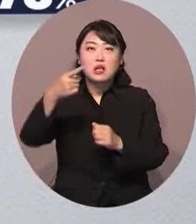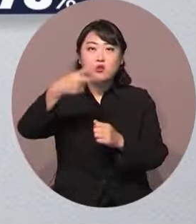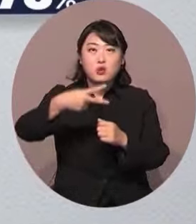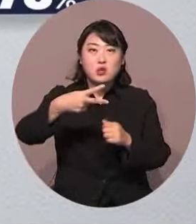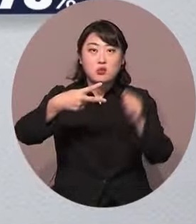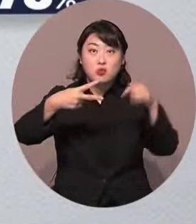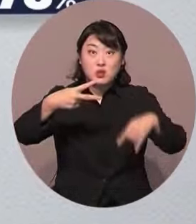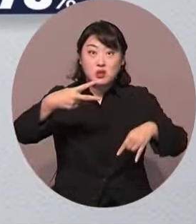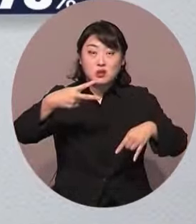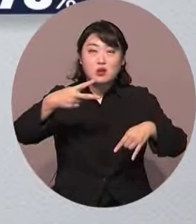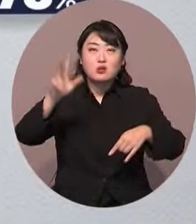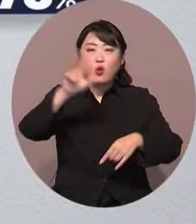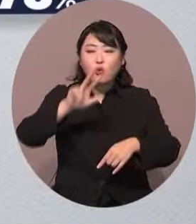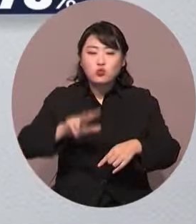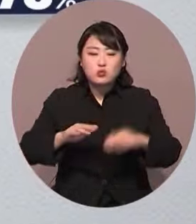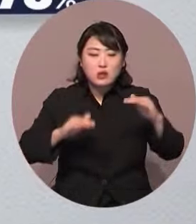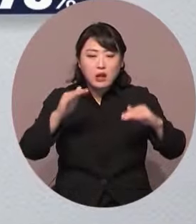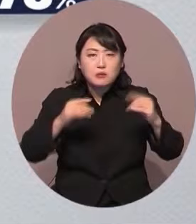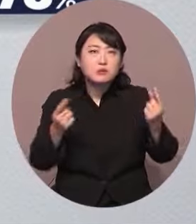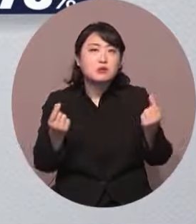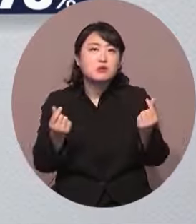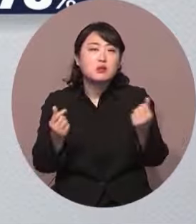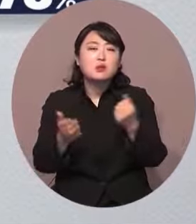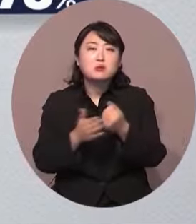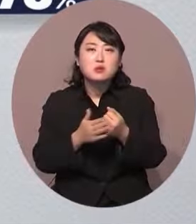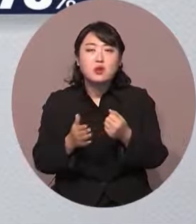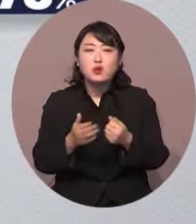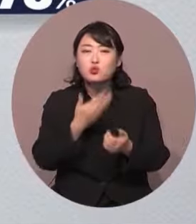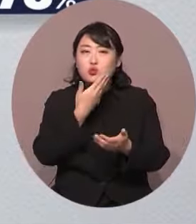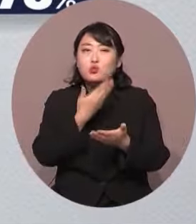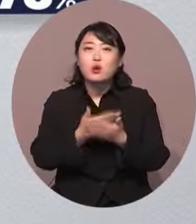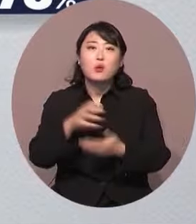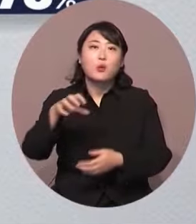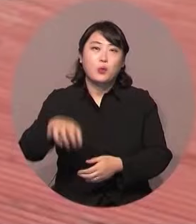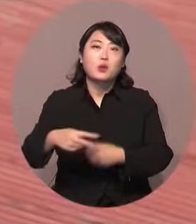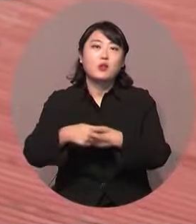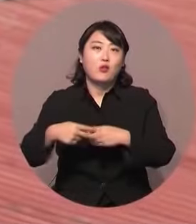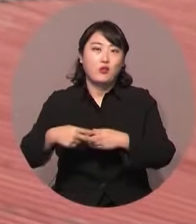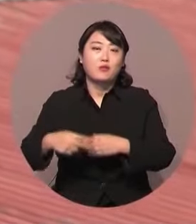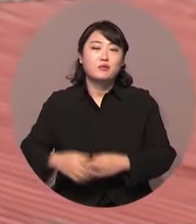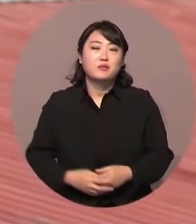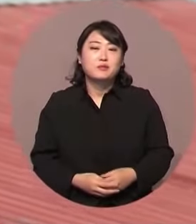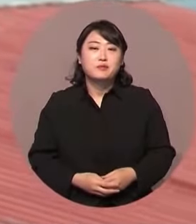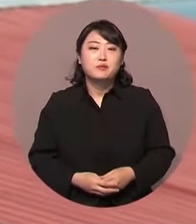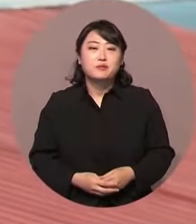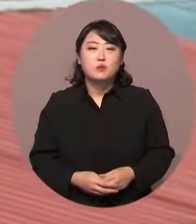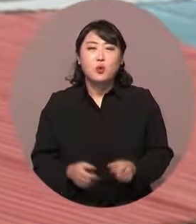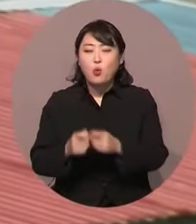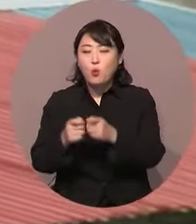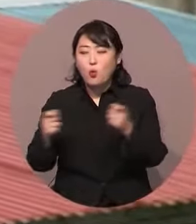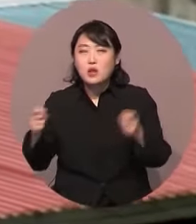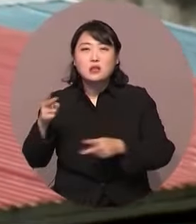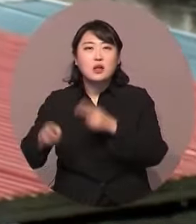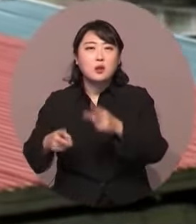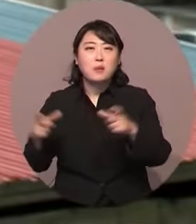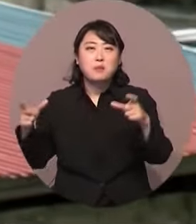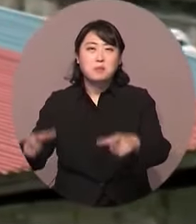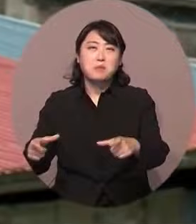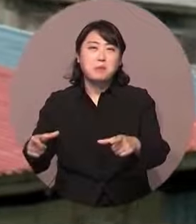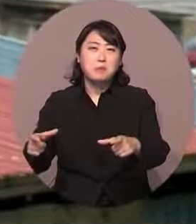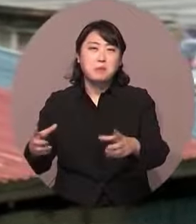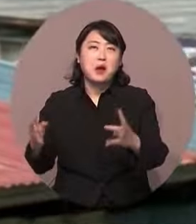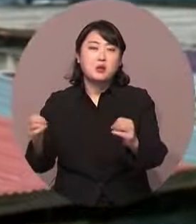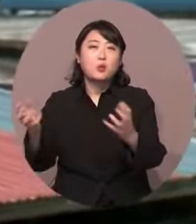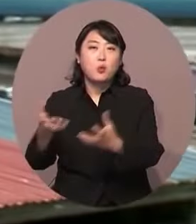후보 지지율이 전국 격차와 비슷해 표심의 풍향계로 불립니다. 오래된 산업단지들이 밀집해 있고